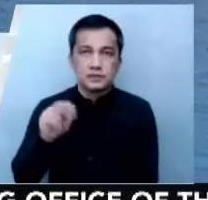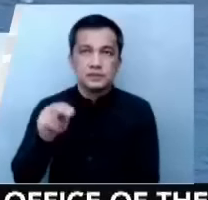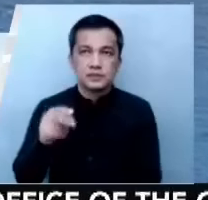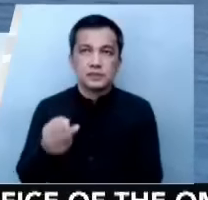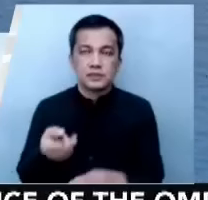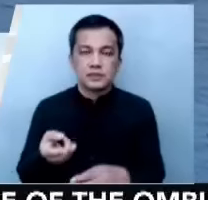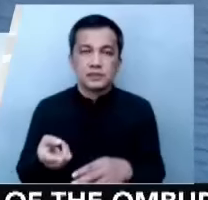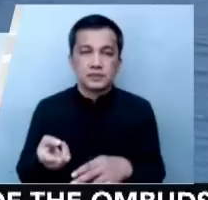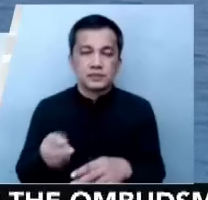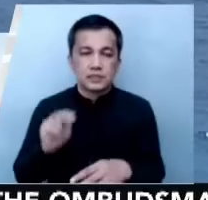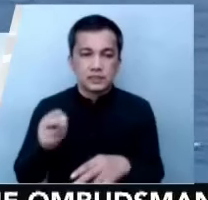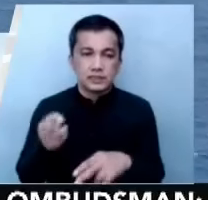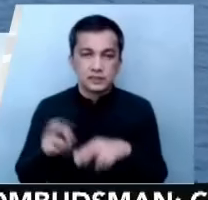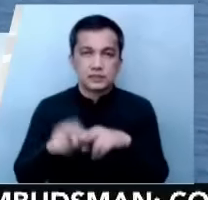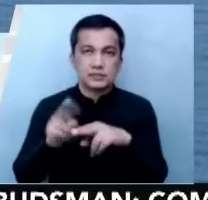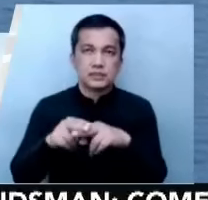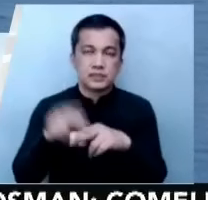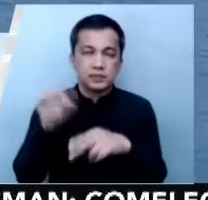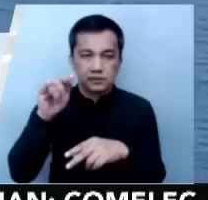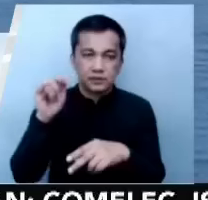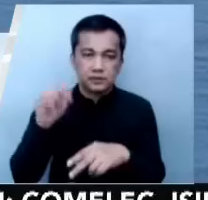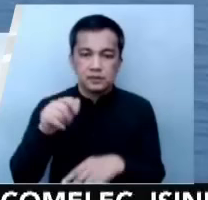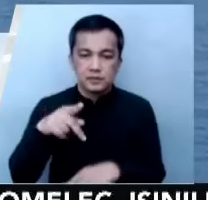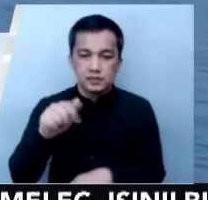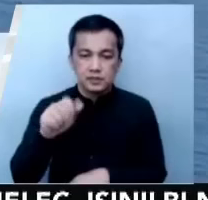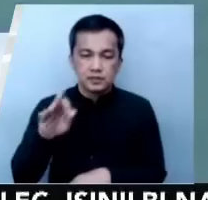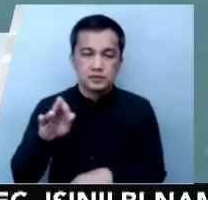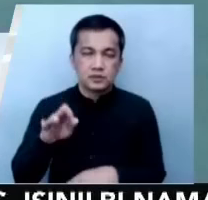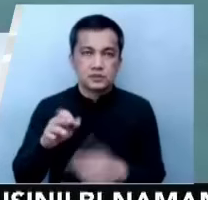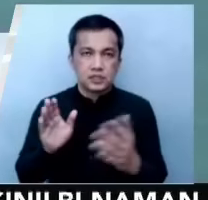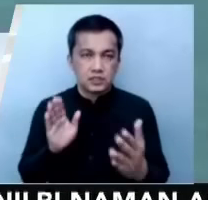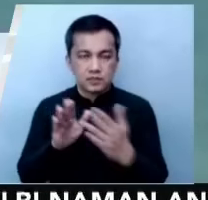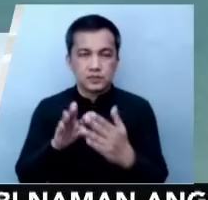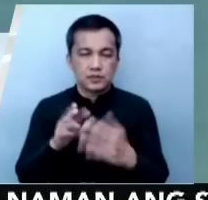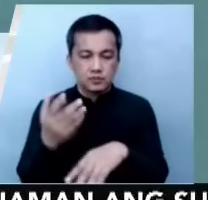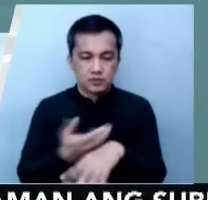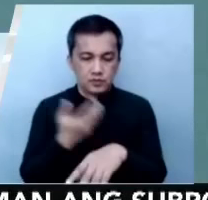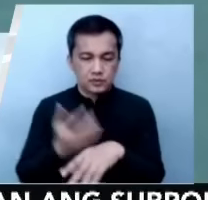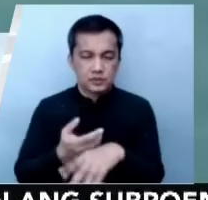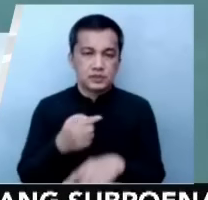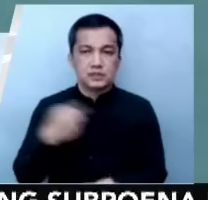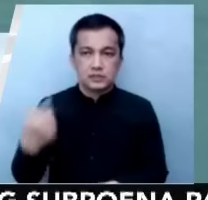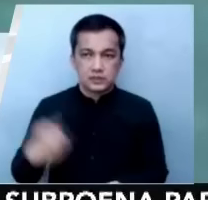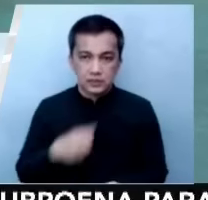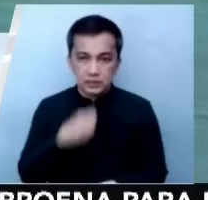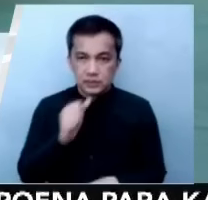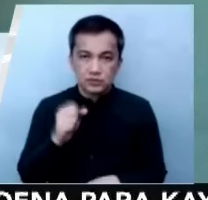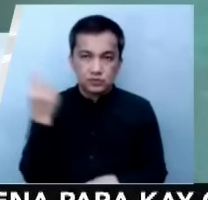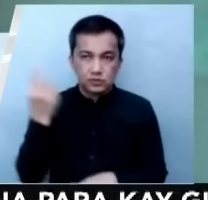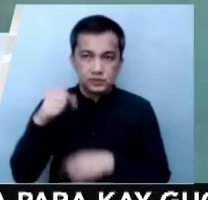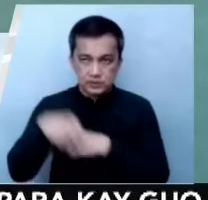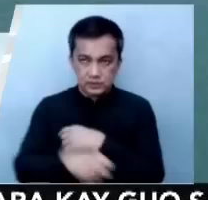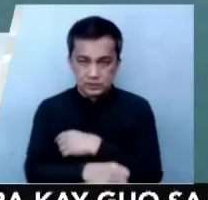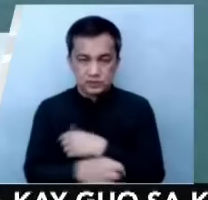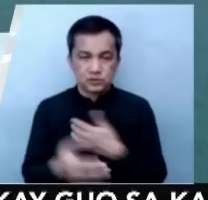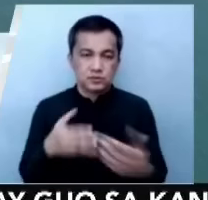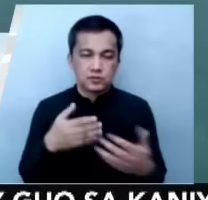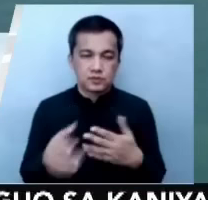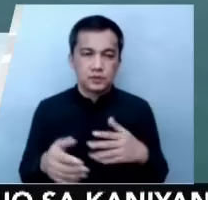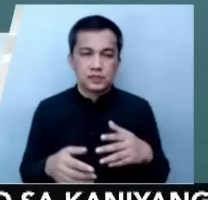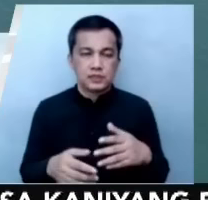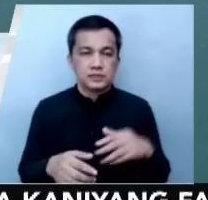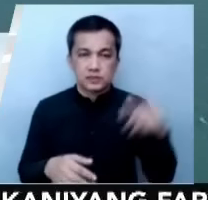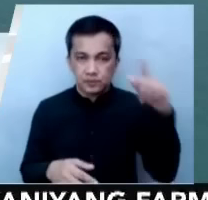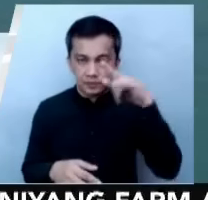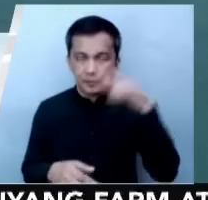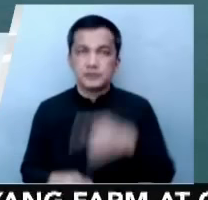ng Philippine Air Force sa harap ng mga tumitinding paggigipit ng China, hindi lamang sa karagatan, kundi maging sa himpapawid. Nitong